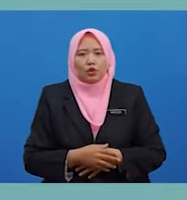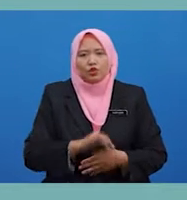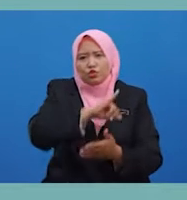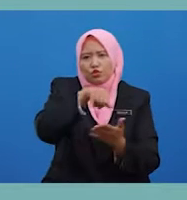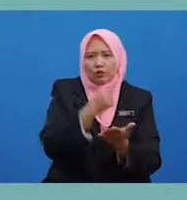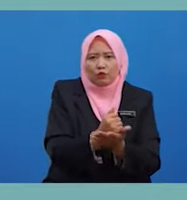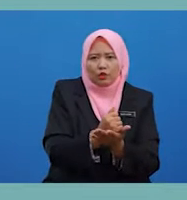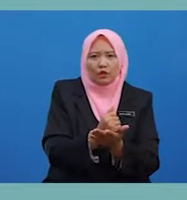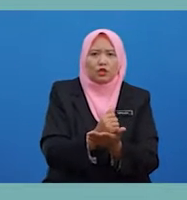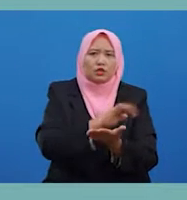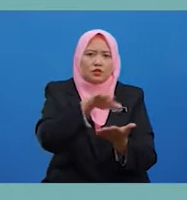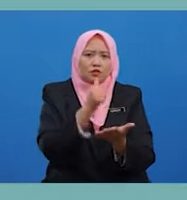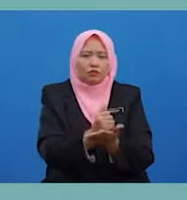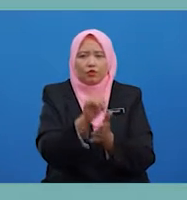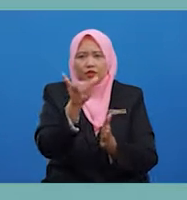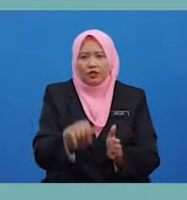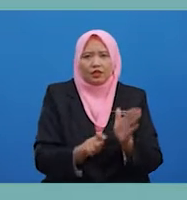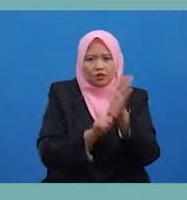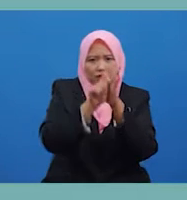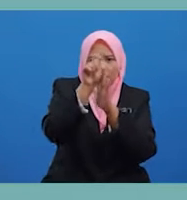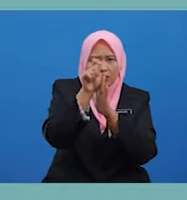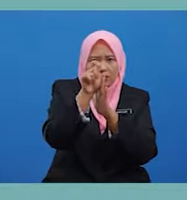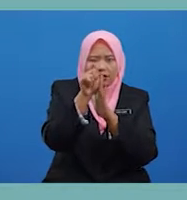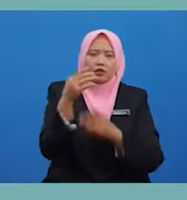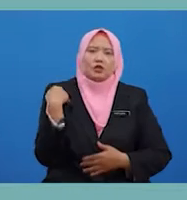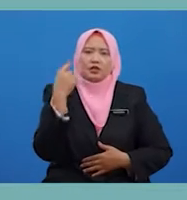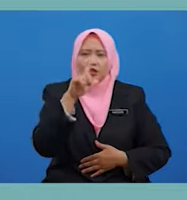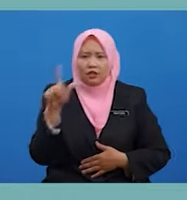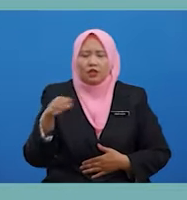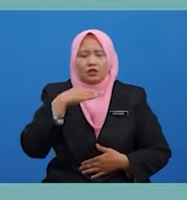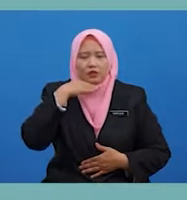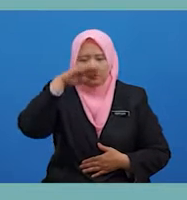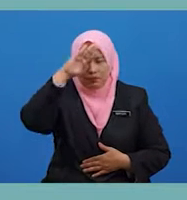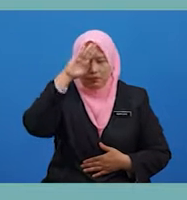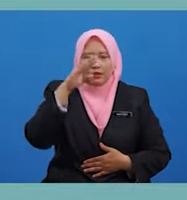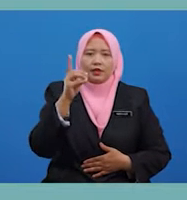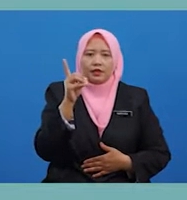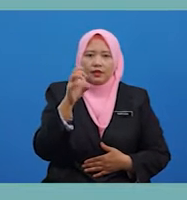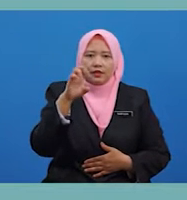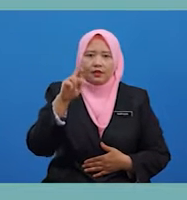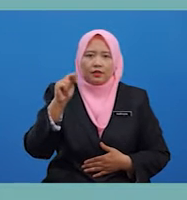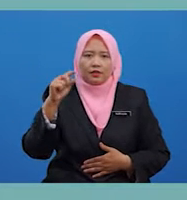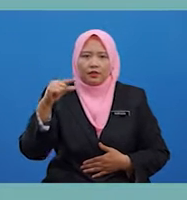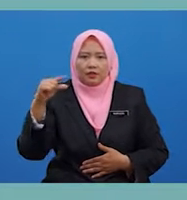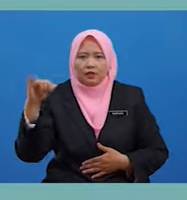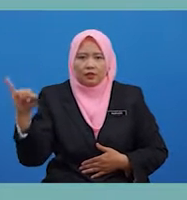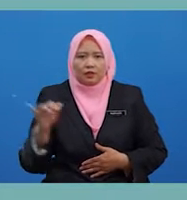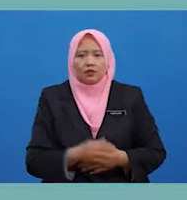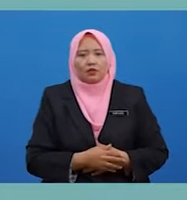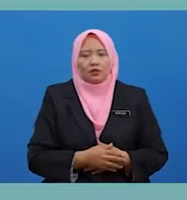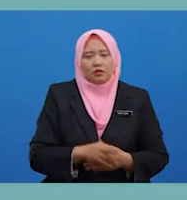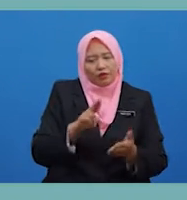penyakit berjangkit yang tertinggi ialah penyakit demam denggi, manakala yang terendah